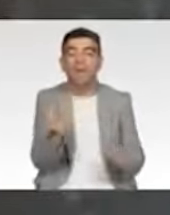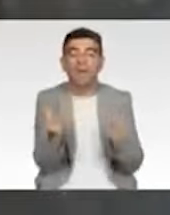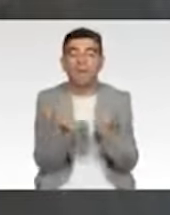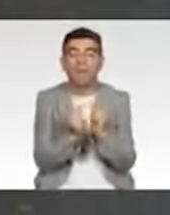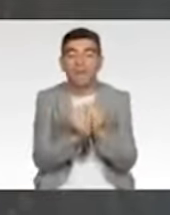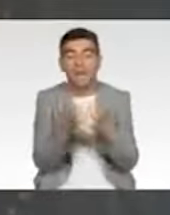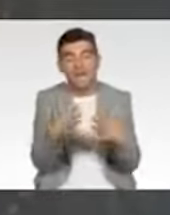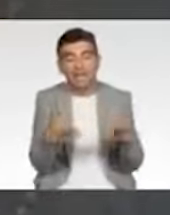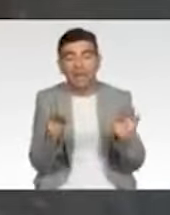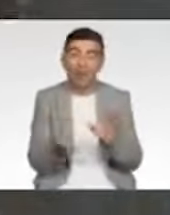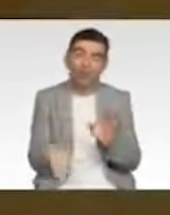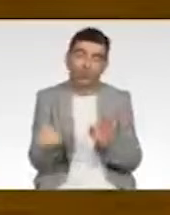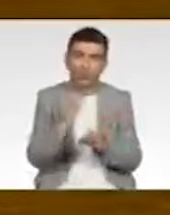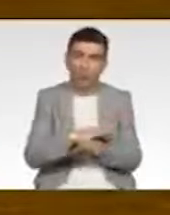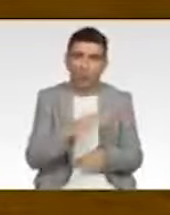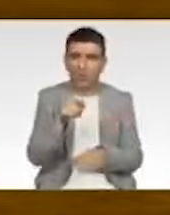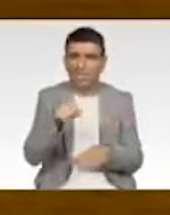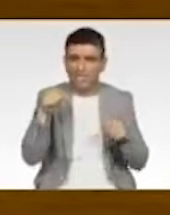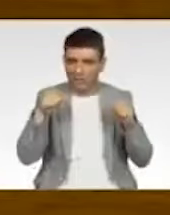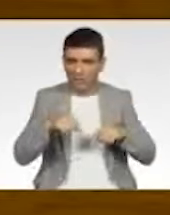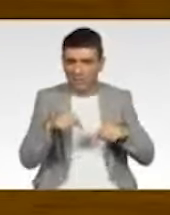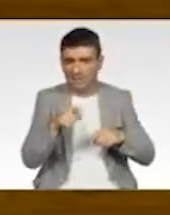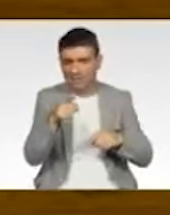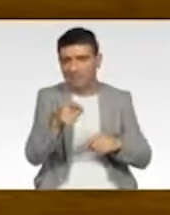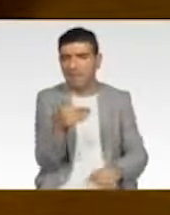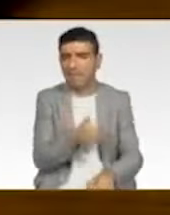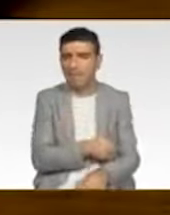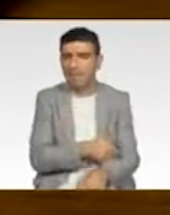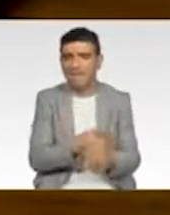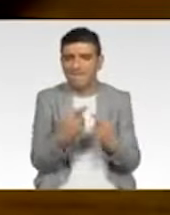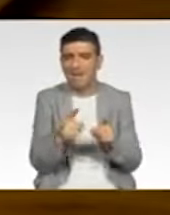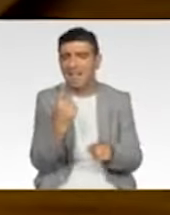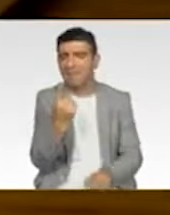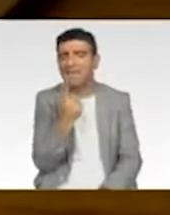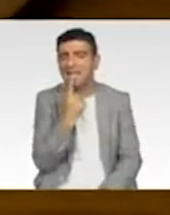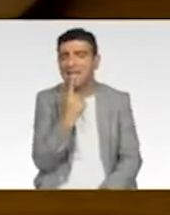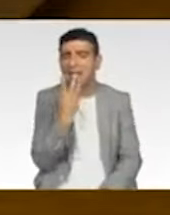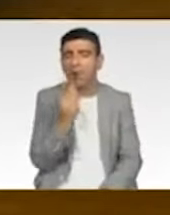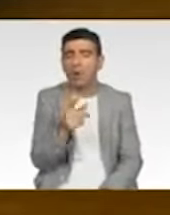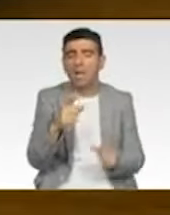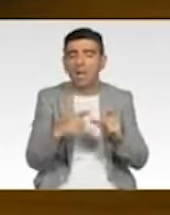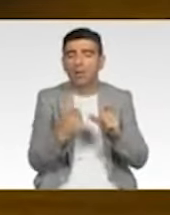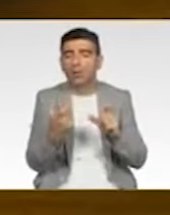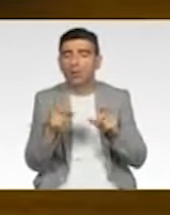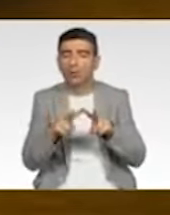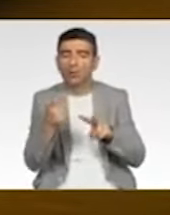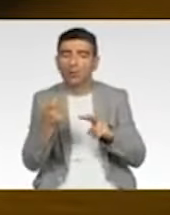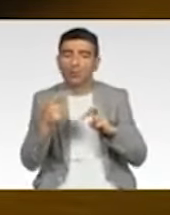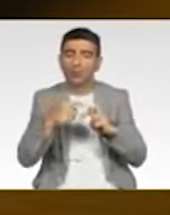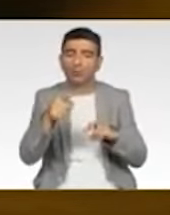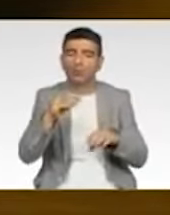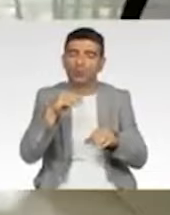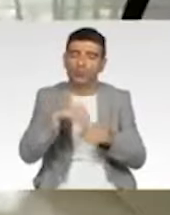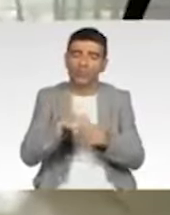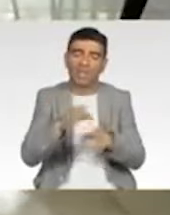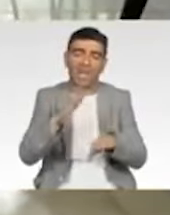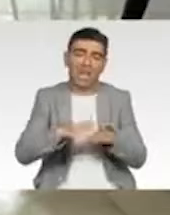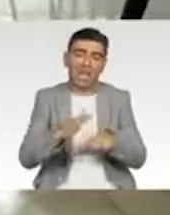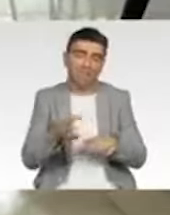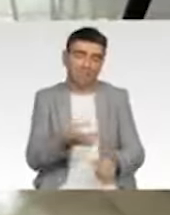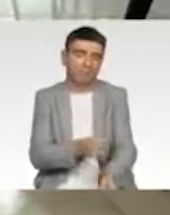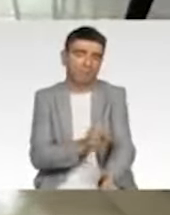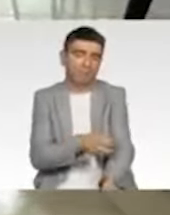birlikte hazırladıktan sonra şimdi de yörenin başka bir lezzeti olan sumuru yapmak için kolları sıvıyoruz.